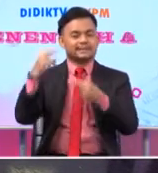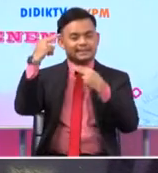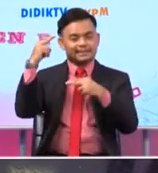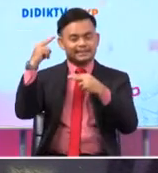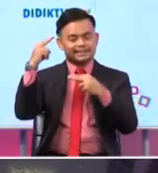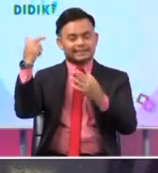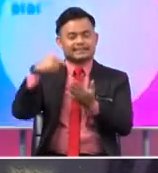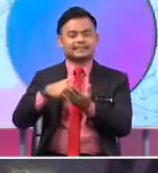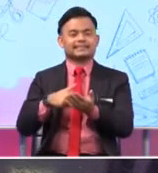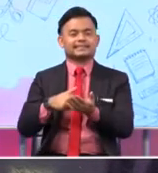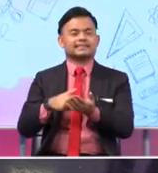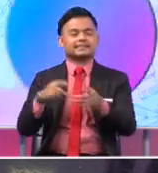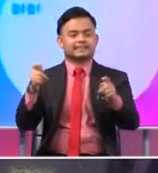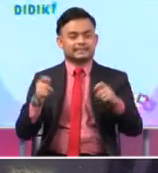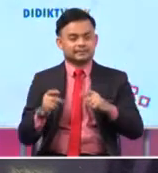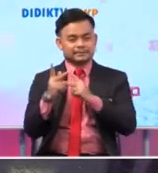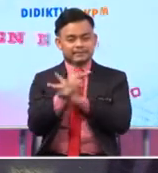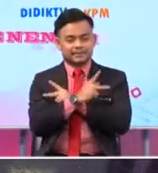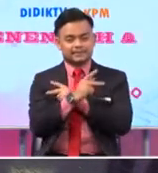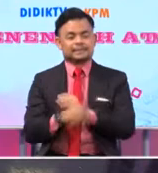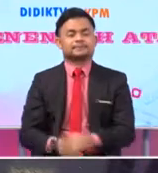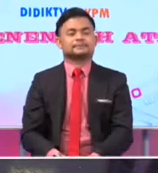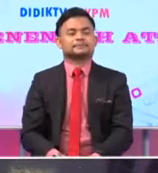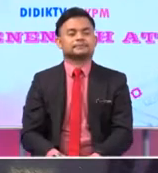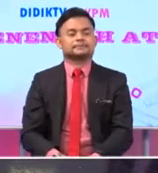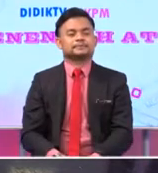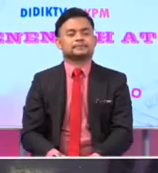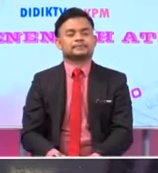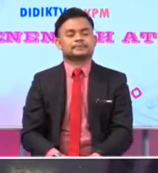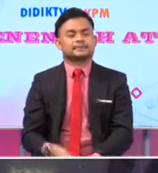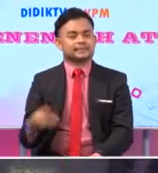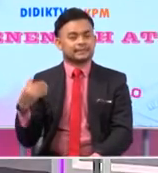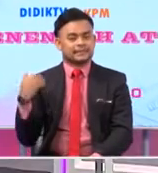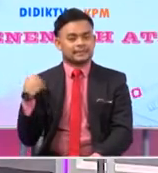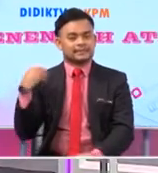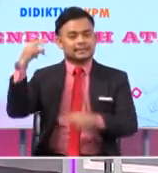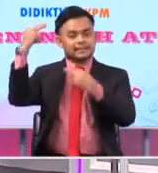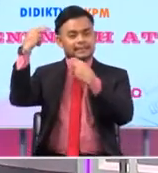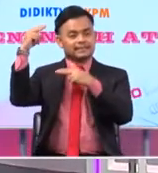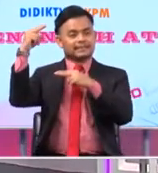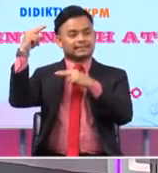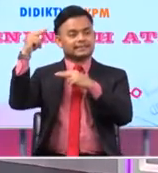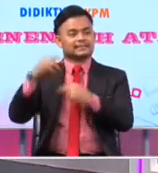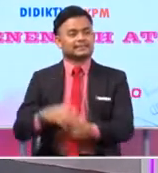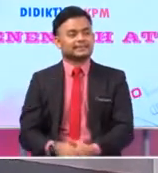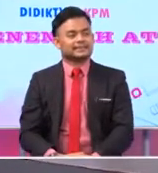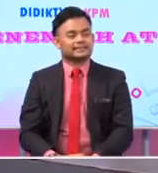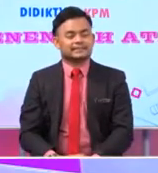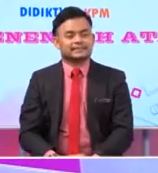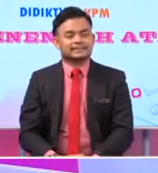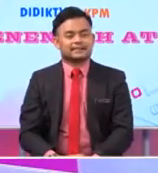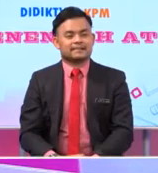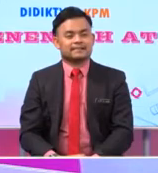mama Oke jangan lupa Ada token untuk Mira Sayyidah dapay Tinggede buku